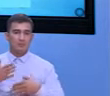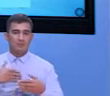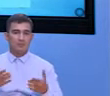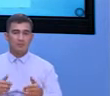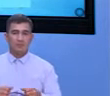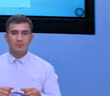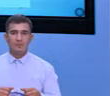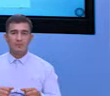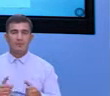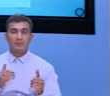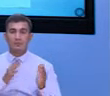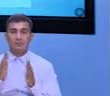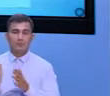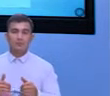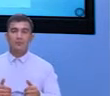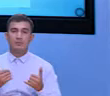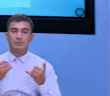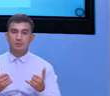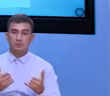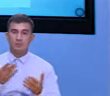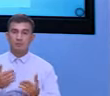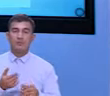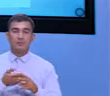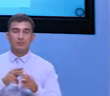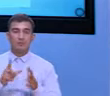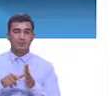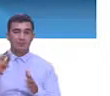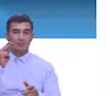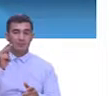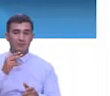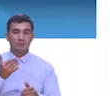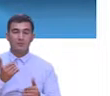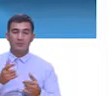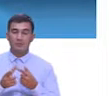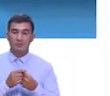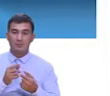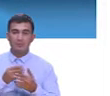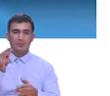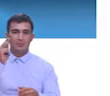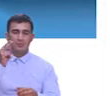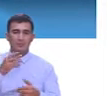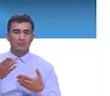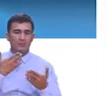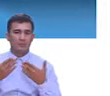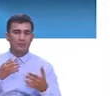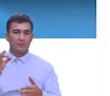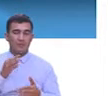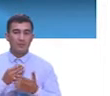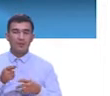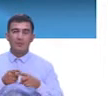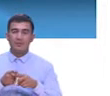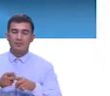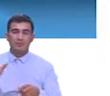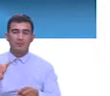xursandman. Demak, bugun geometriya darsida siz bilan gaplashadigan mavzuyimiz